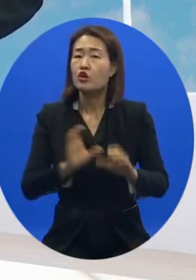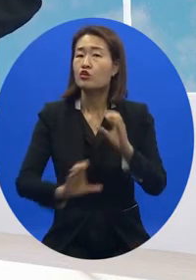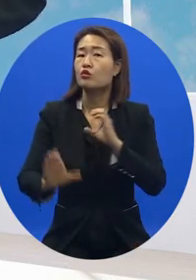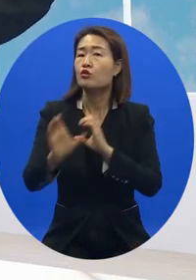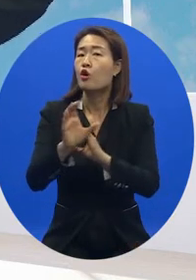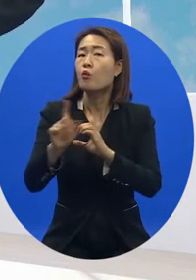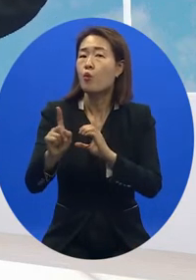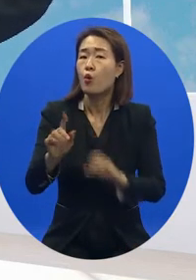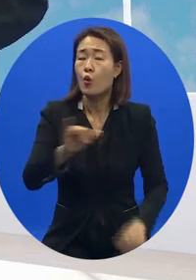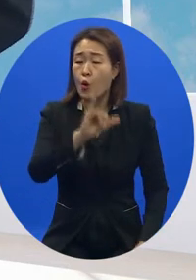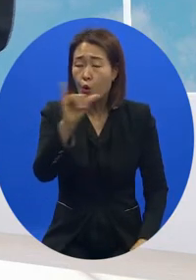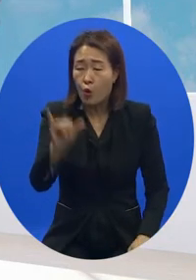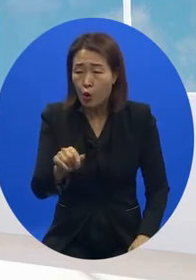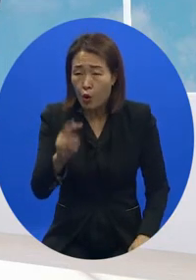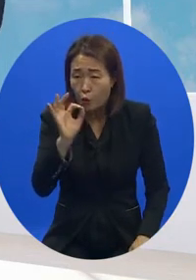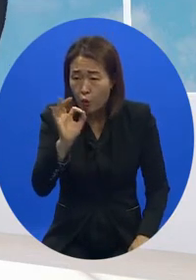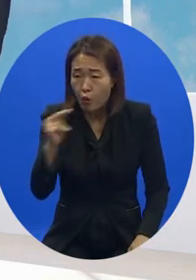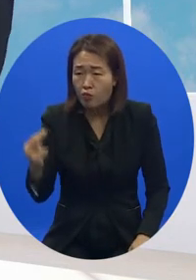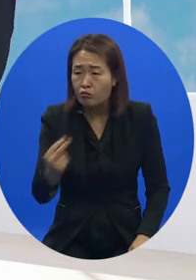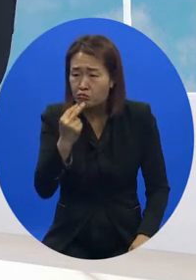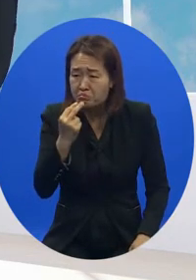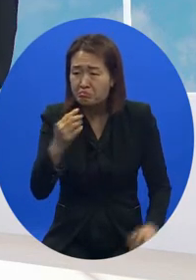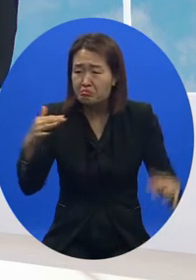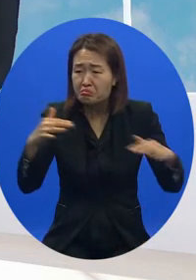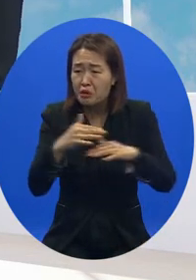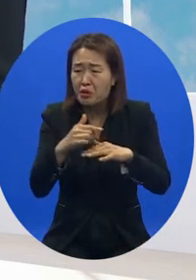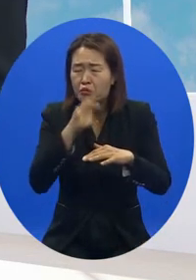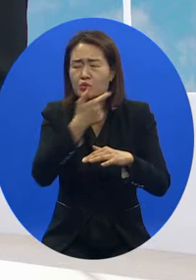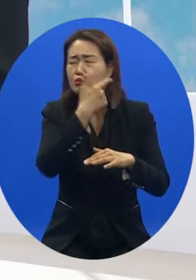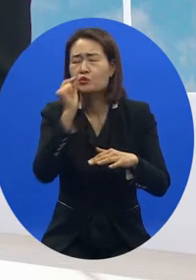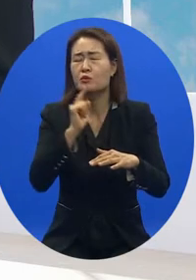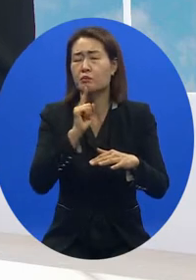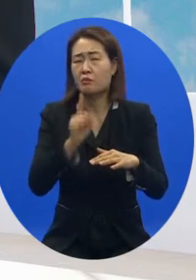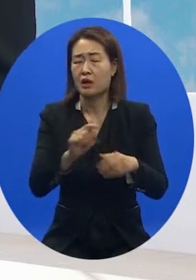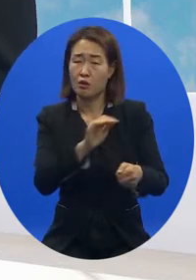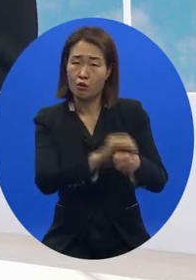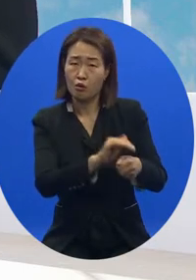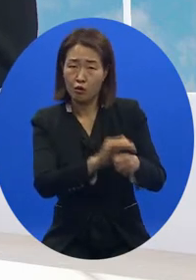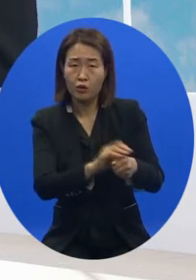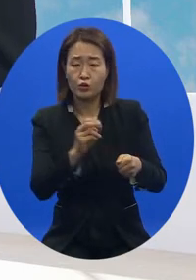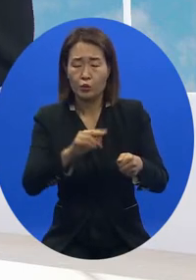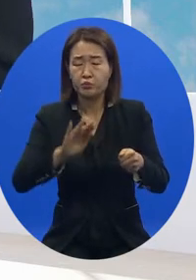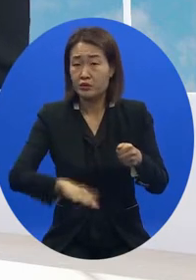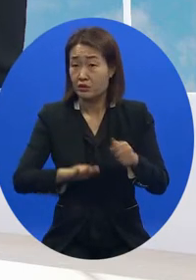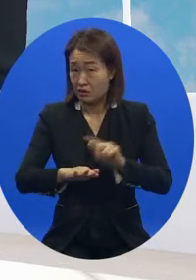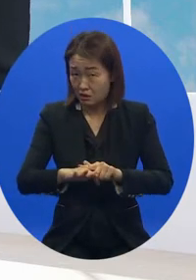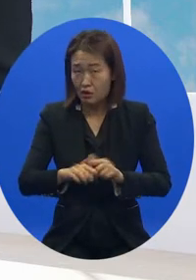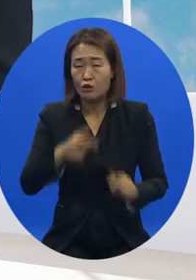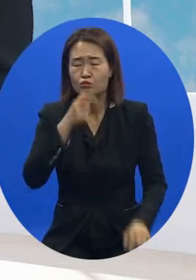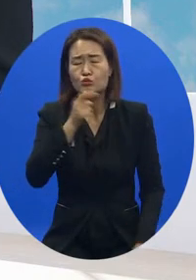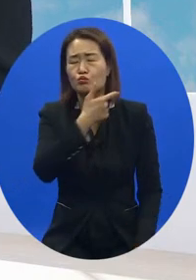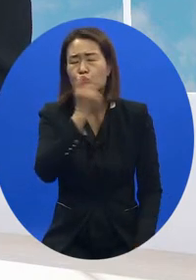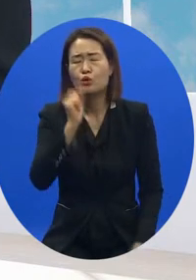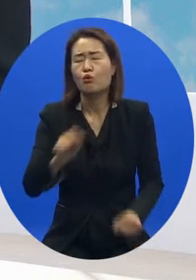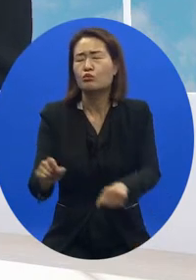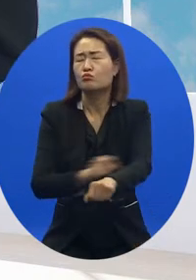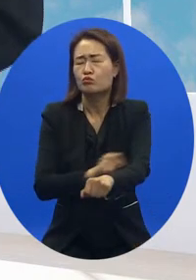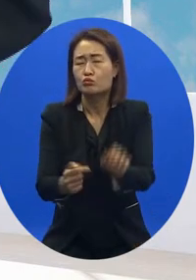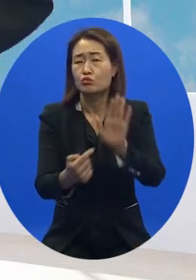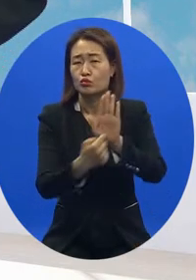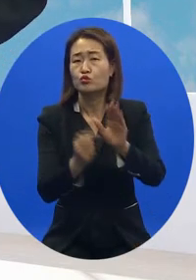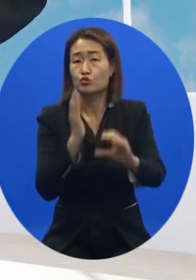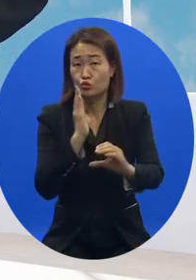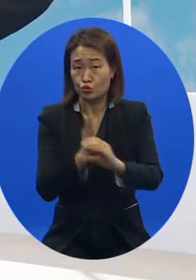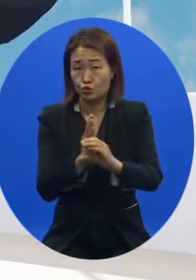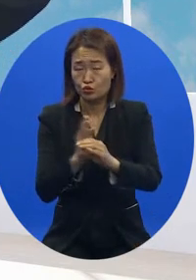여기에 대기까지 건조합니다. 현재 중부지방과 경상 내륙에 건조특보가 발효 중인데요. 당분간 내륙을